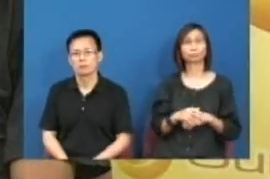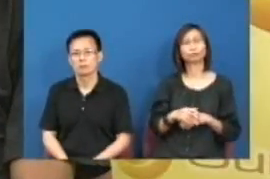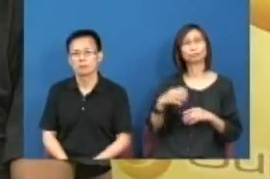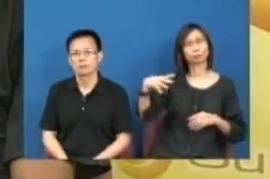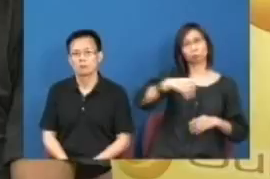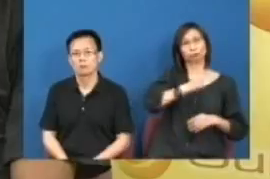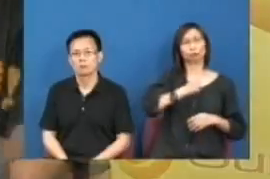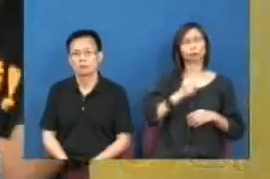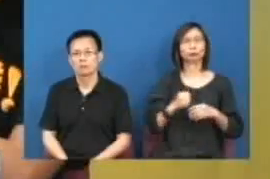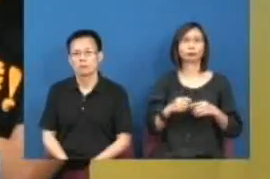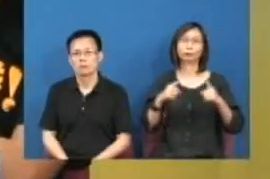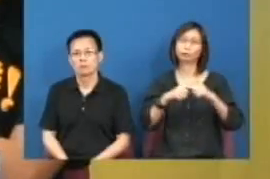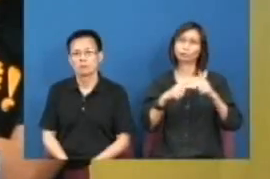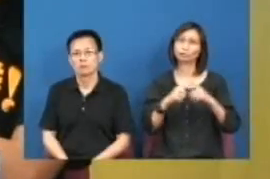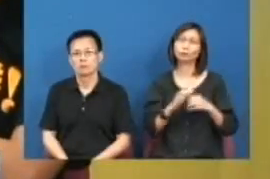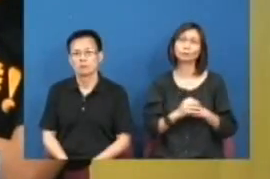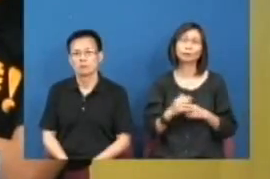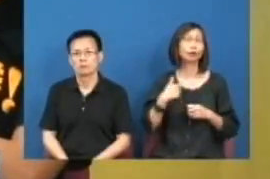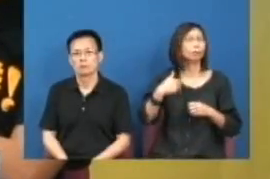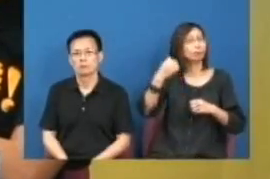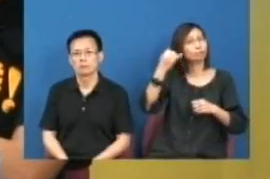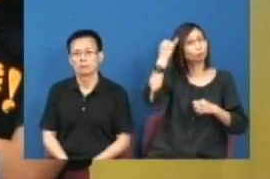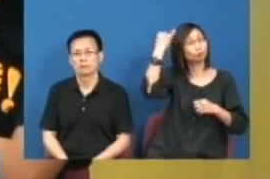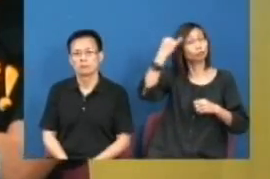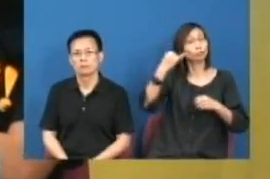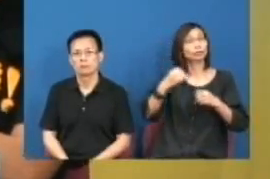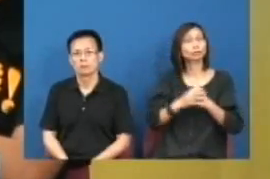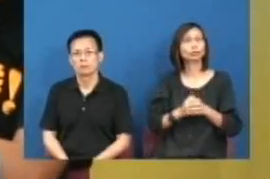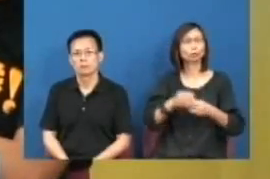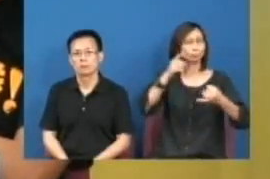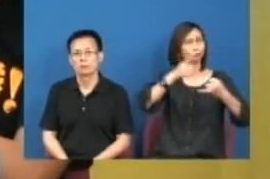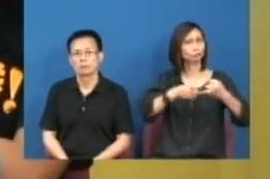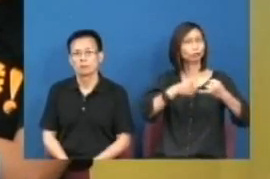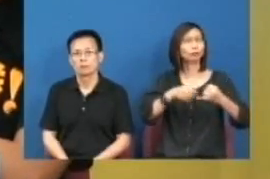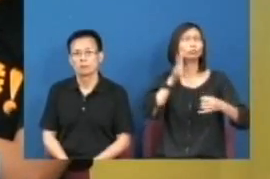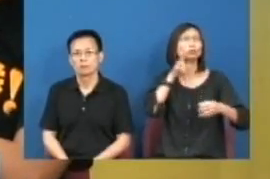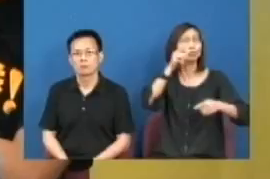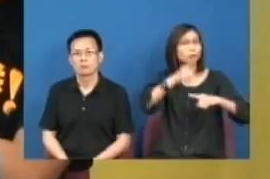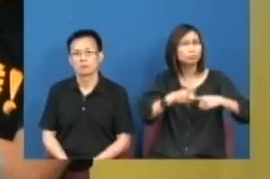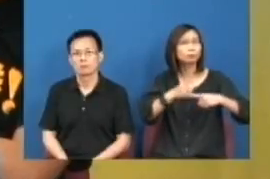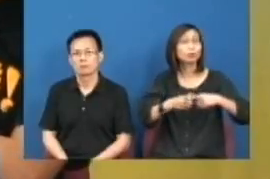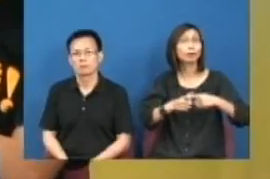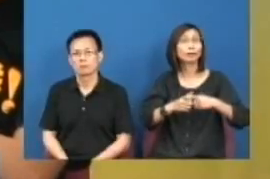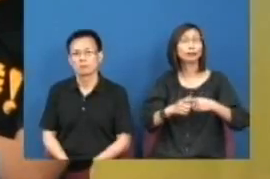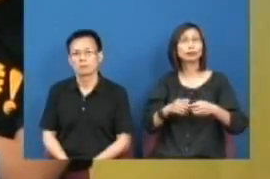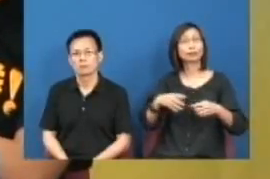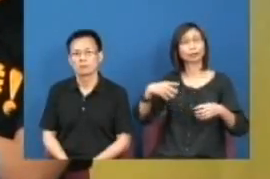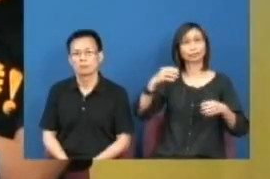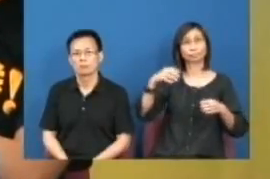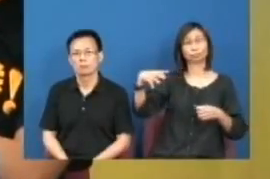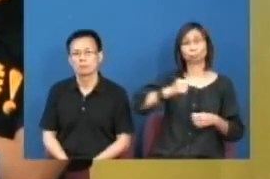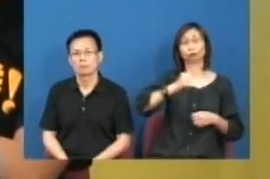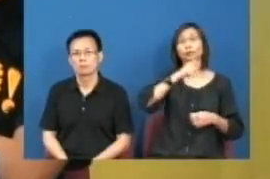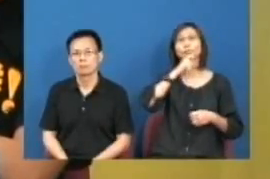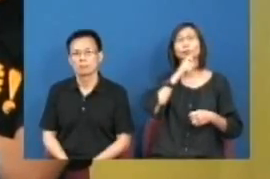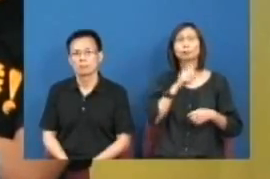咁樣。咁當然我唔知道究竟佢作為接班人之後，如果喺出年，咁究竟對即係最簡單對於一個香港政